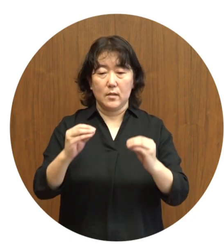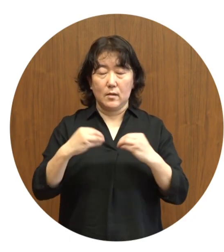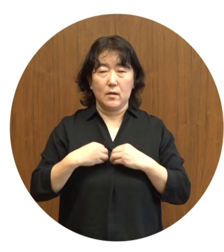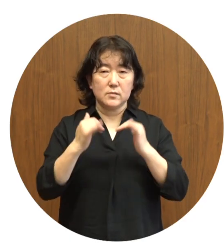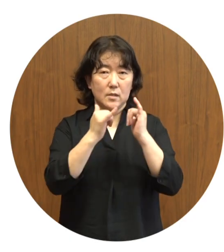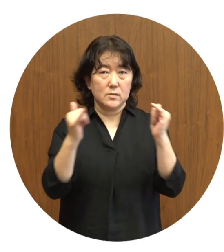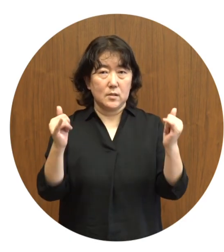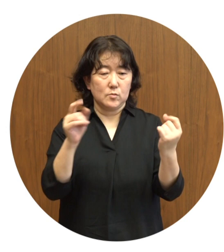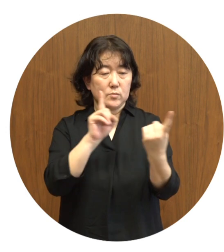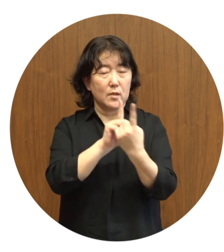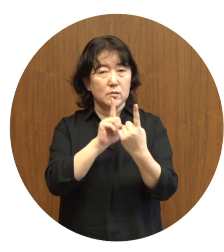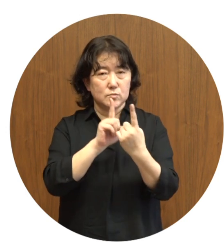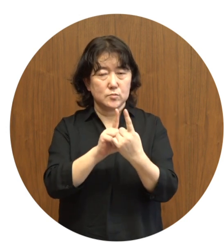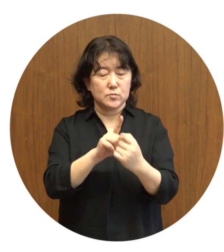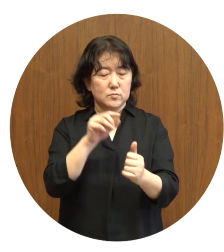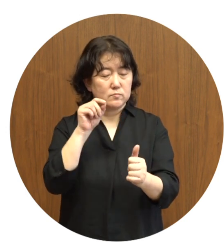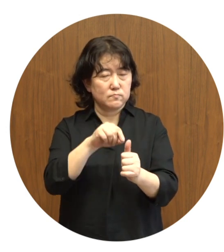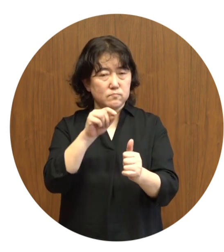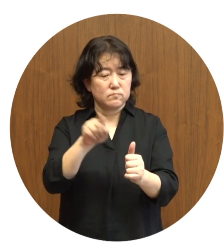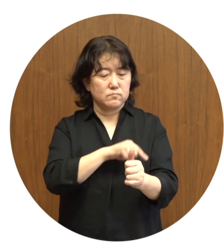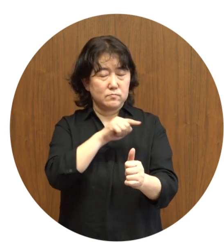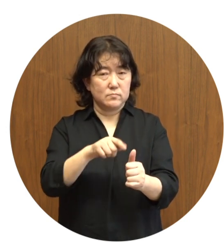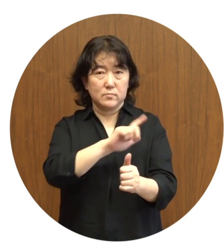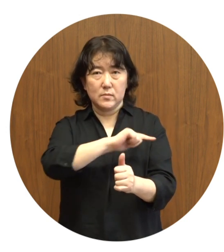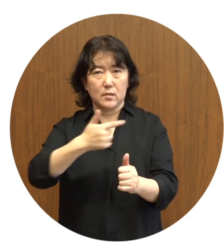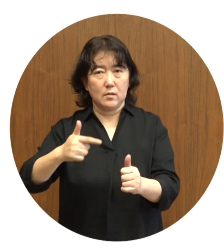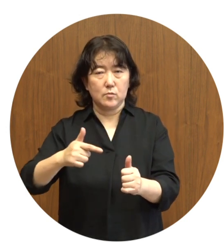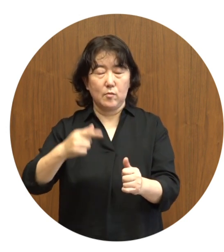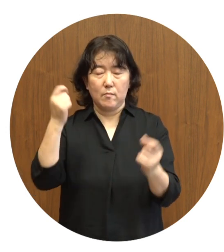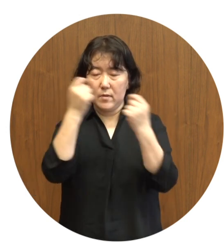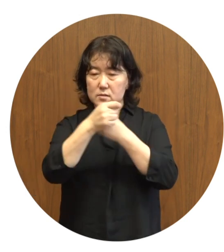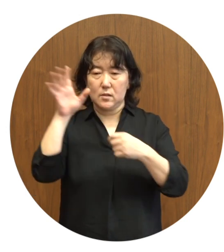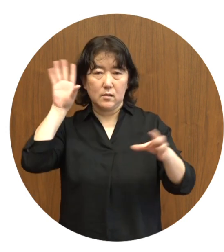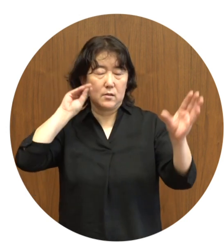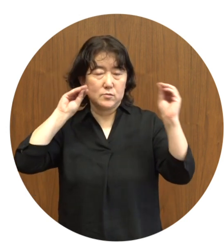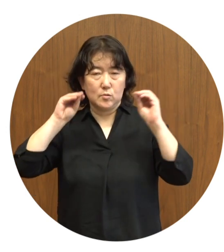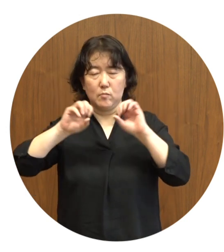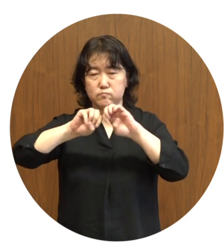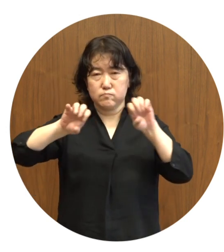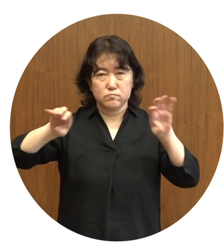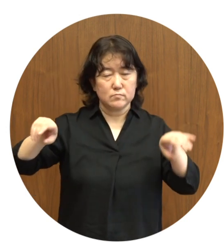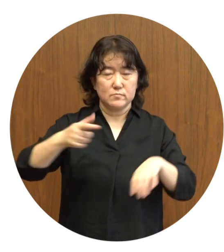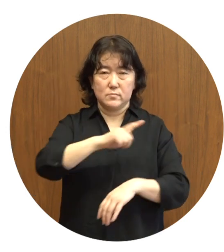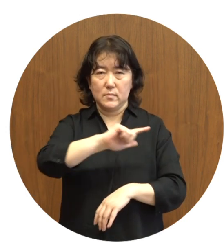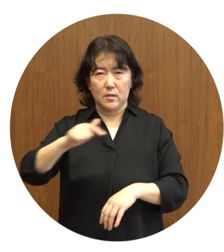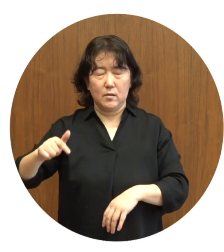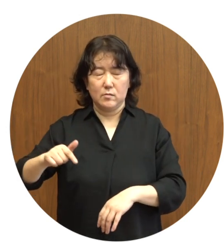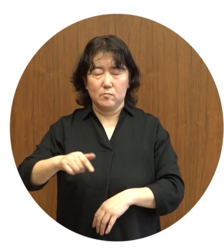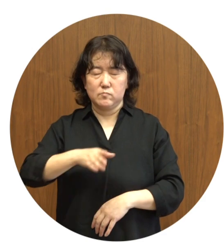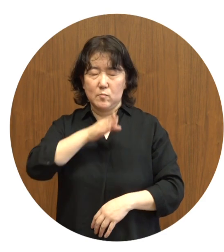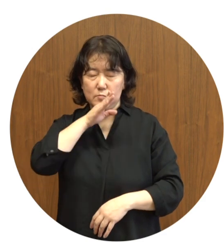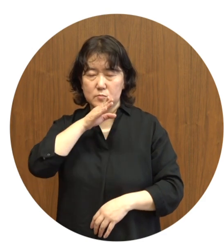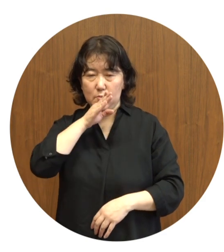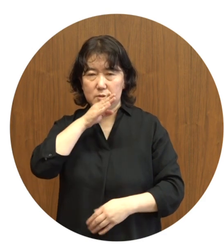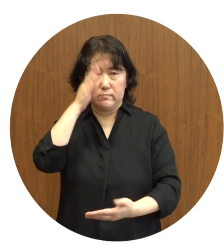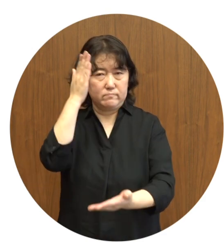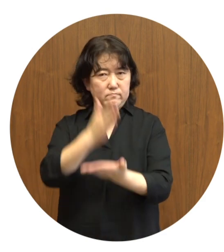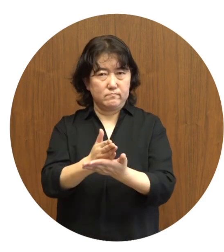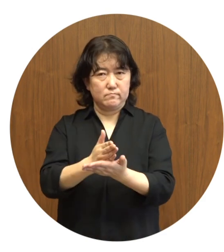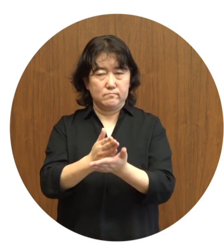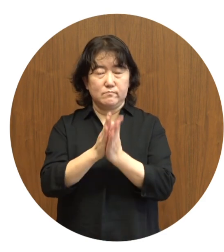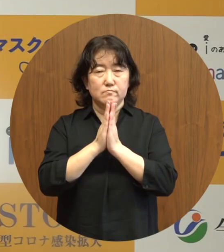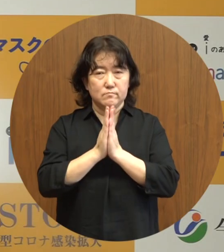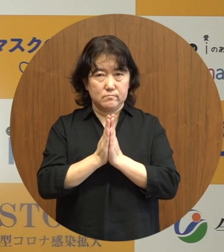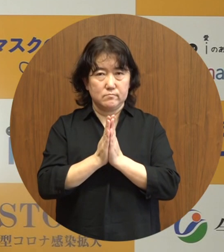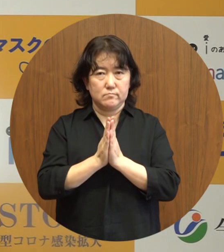者等に対する誹謗中傷や誤った情報拡散などは絶対に行わないようお願い